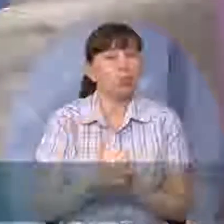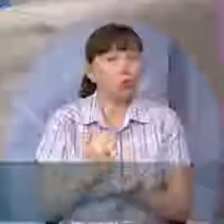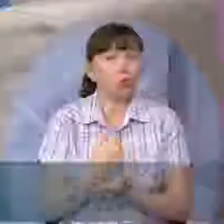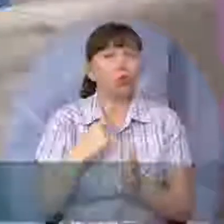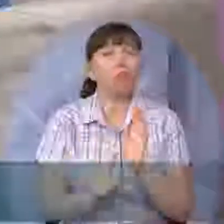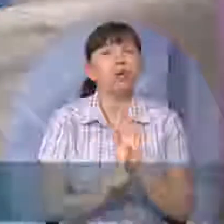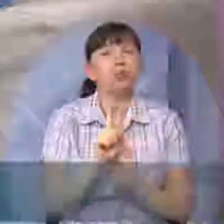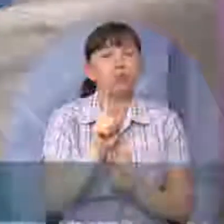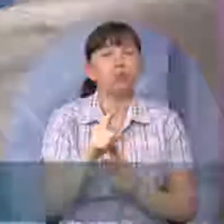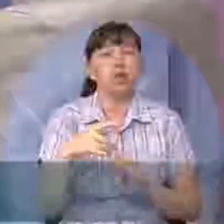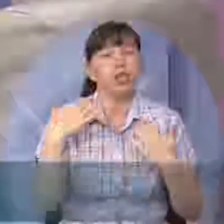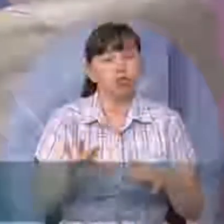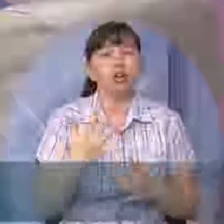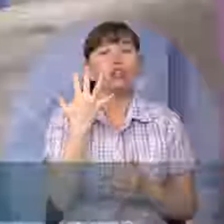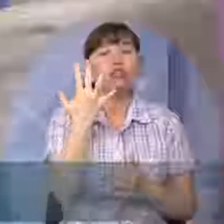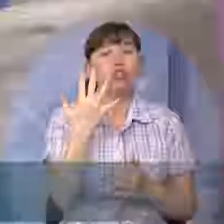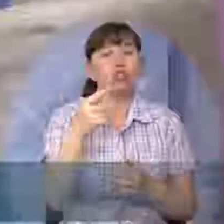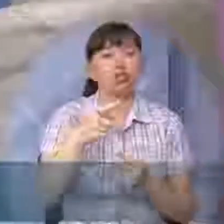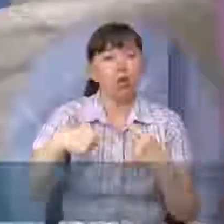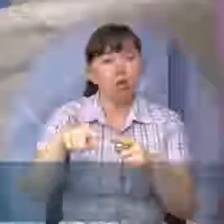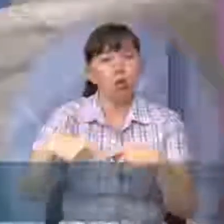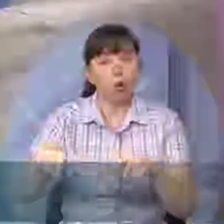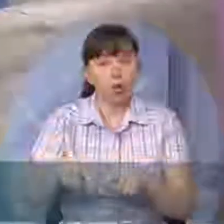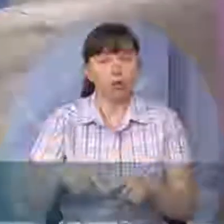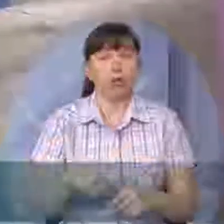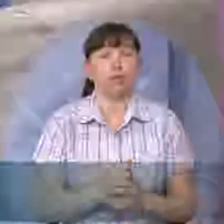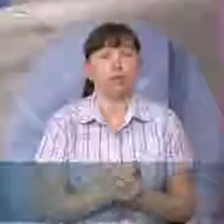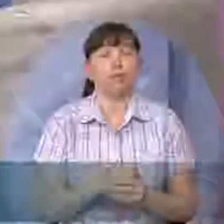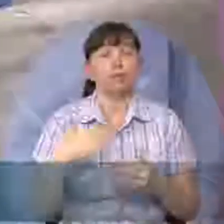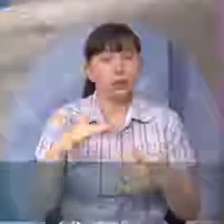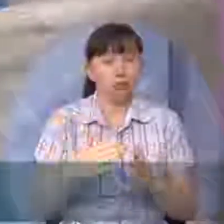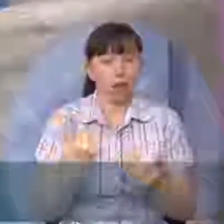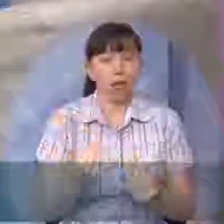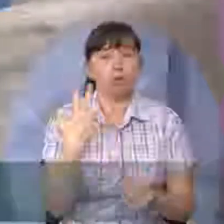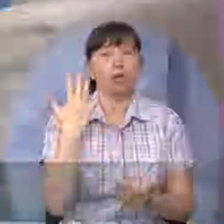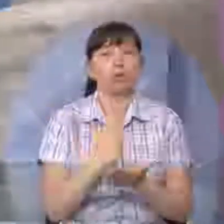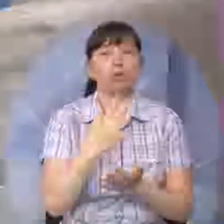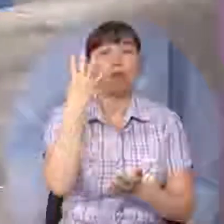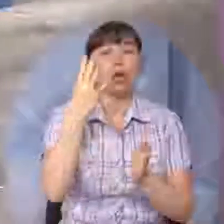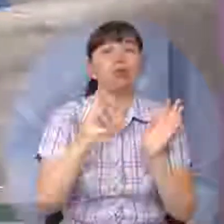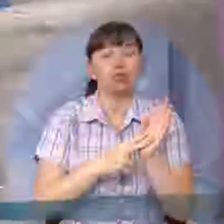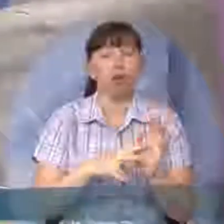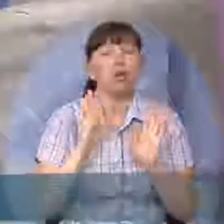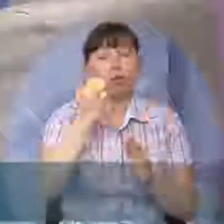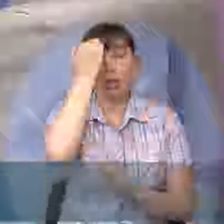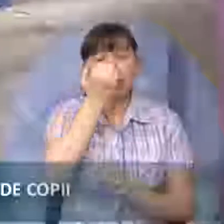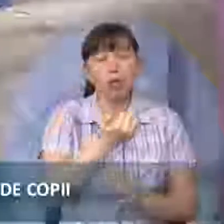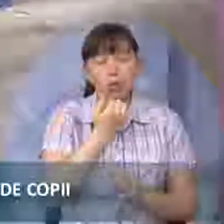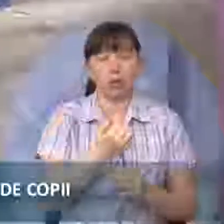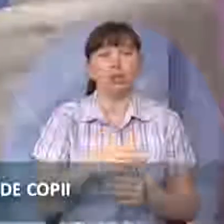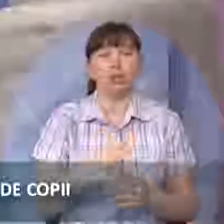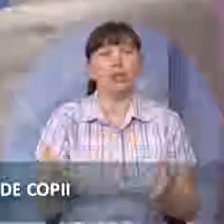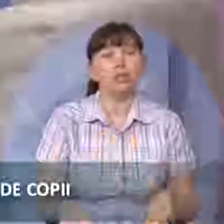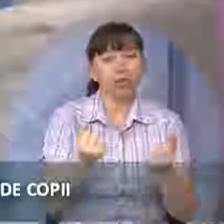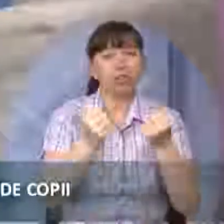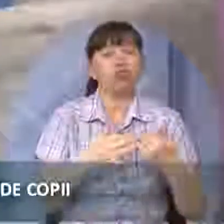început activitatea în 5 localități, acum suntem în 47, numai datorită sprijinului, da, și